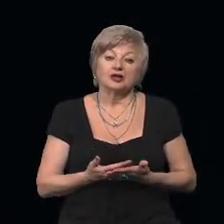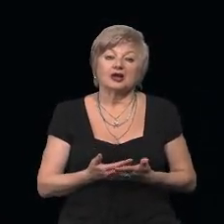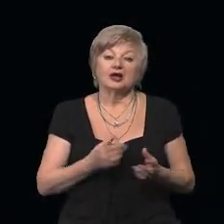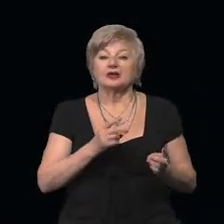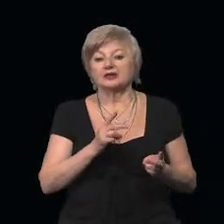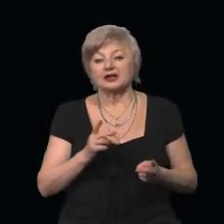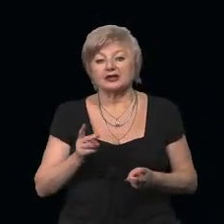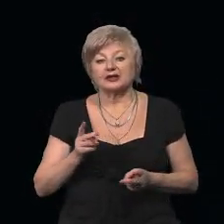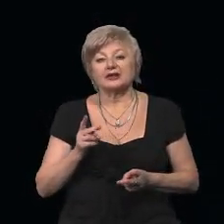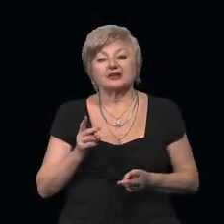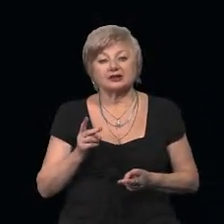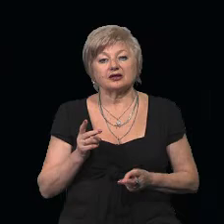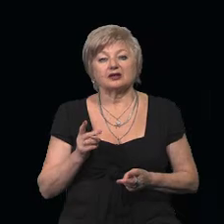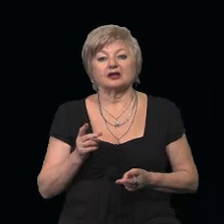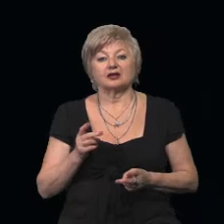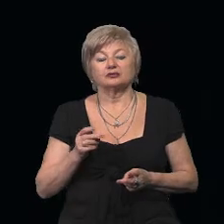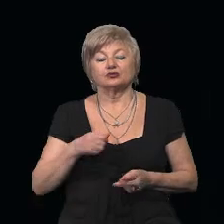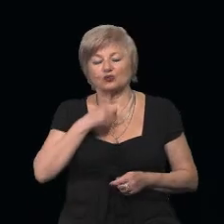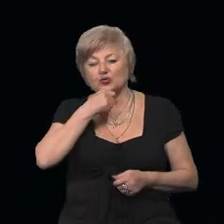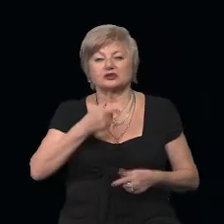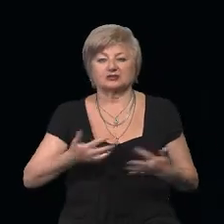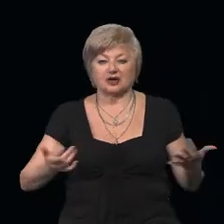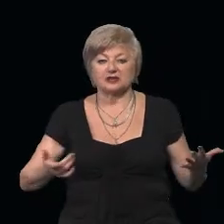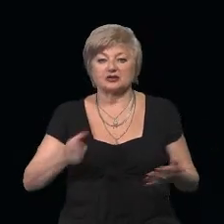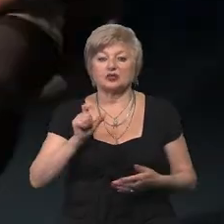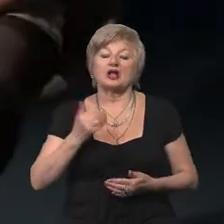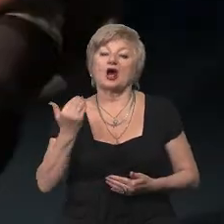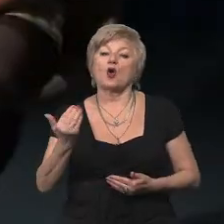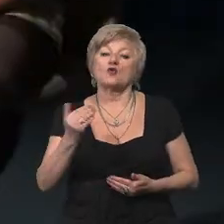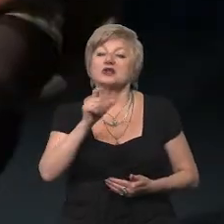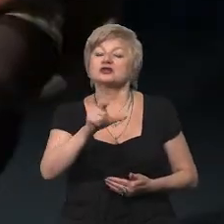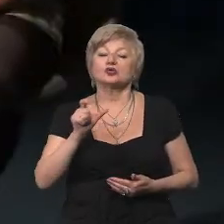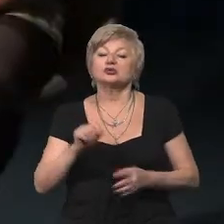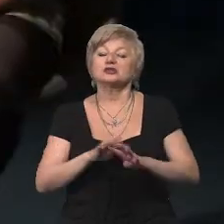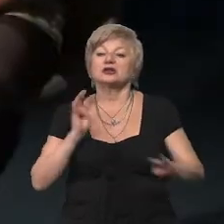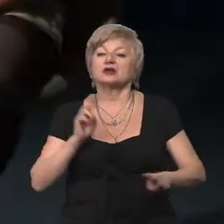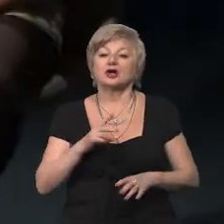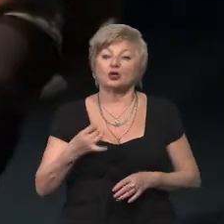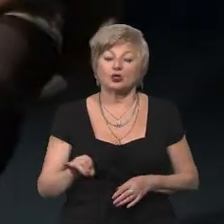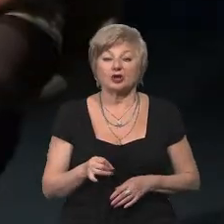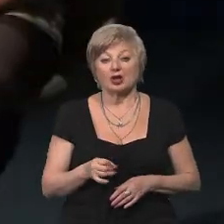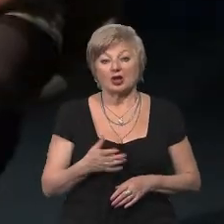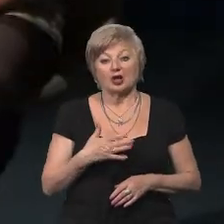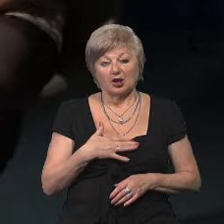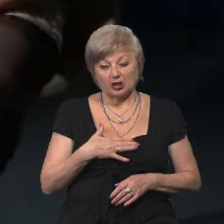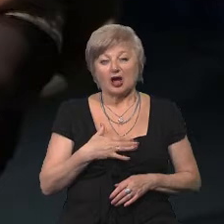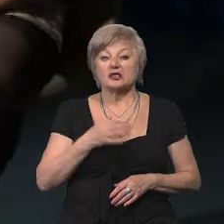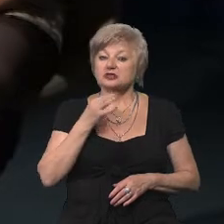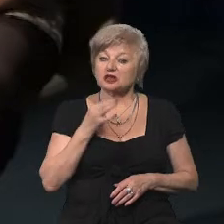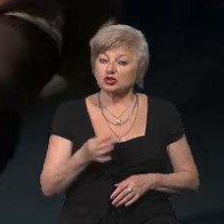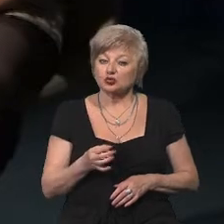певні соціальні категорії. Який ваш глядач? Як ти його бачиш? Ну, я скажу так, що